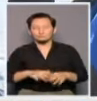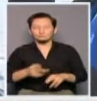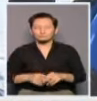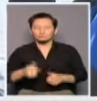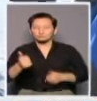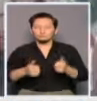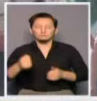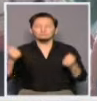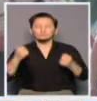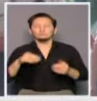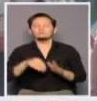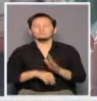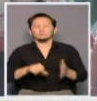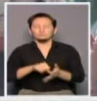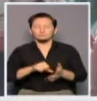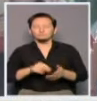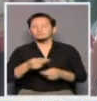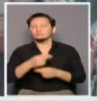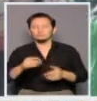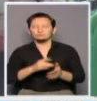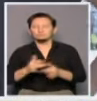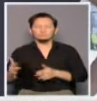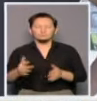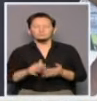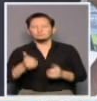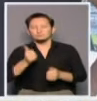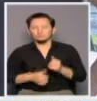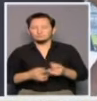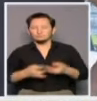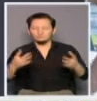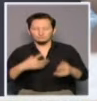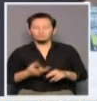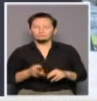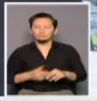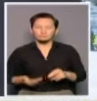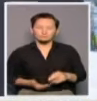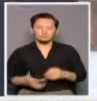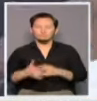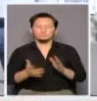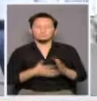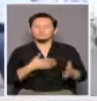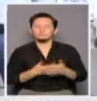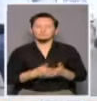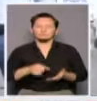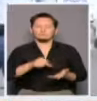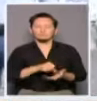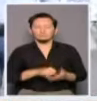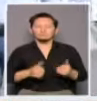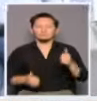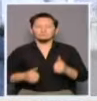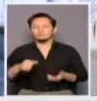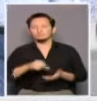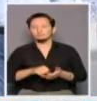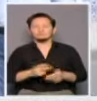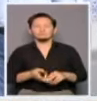Проведение этой спортивной игры закаляющего тела стало традицией каждого праздника. Поэтому жители города активно участвовали в этом виде соревнований.